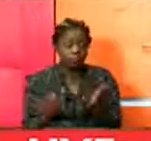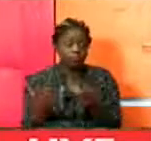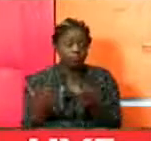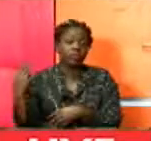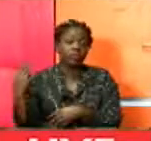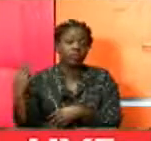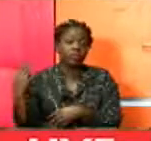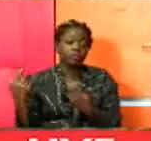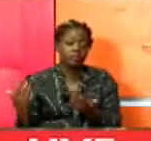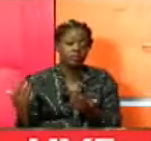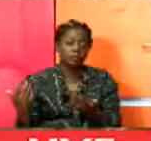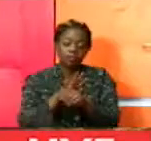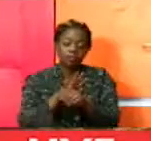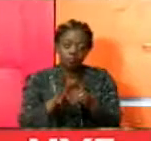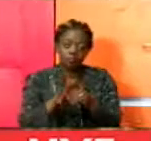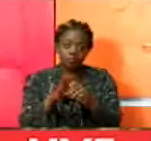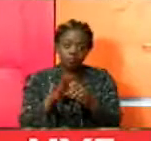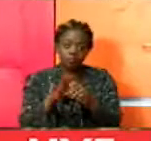okugwamu kapa.